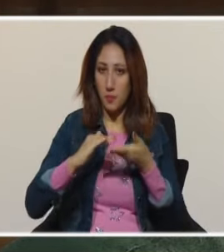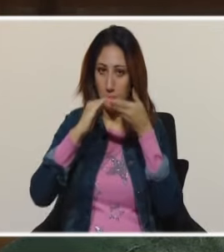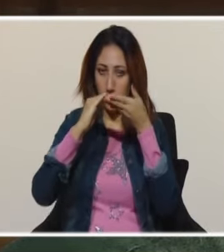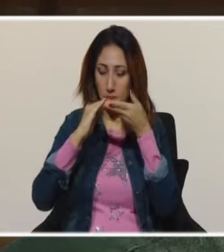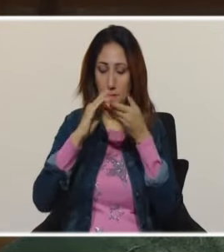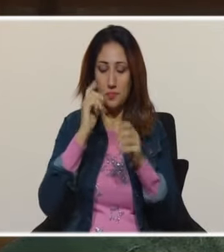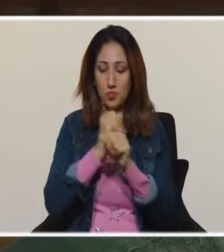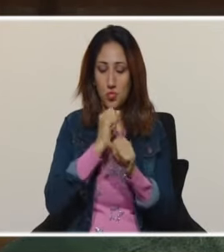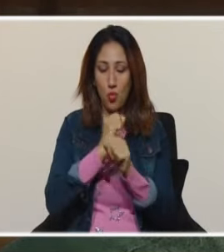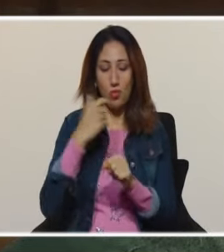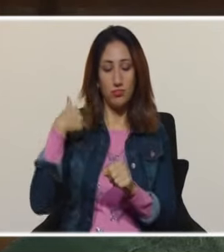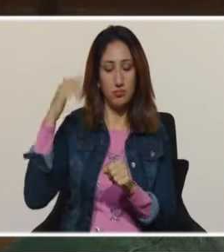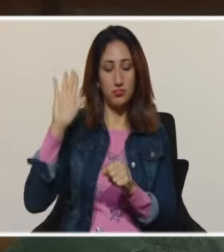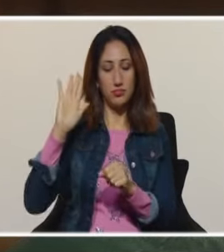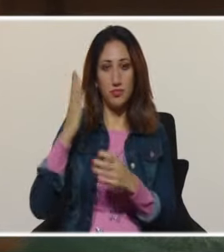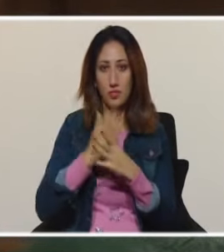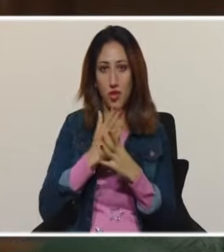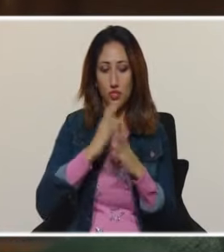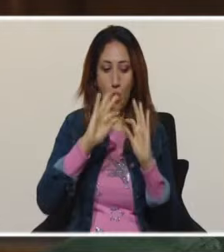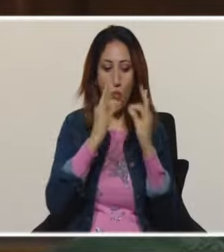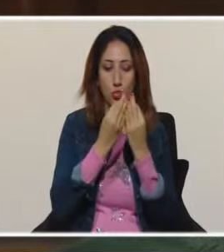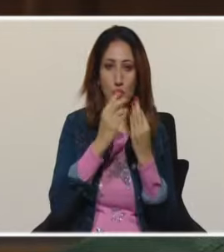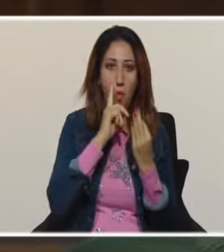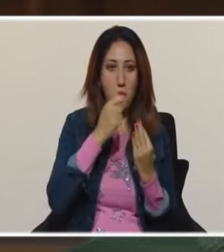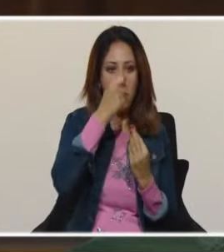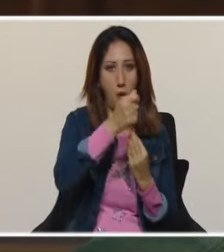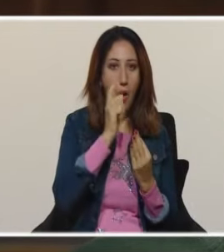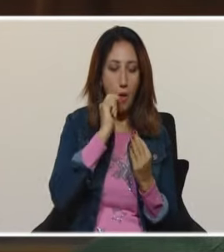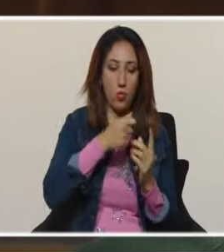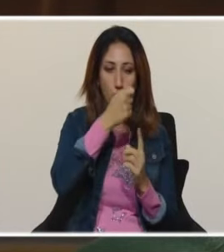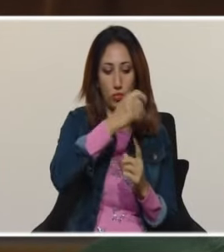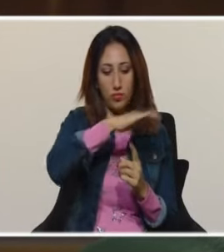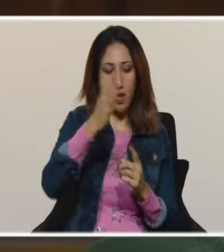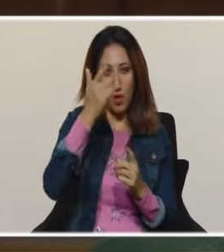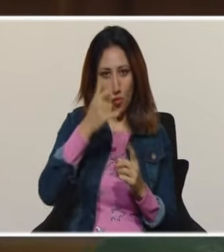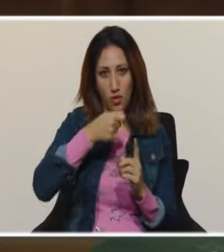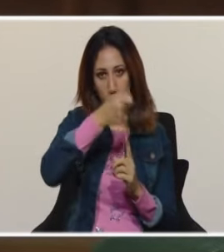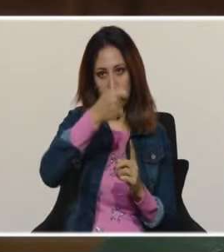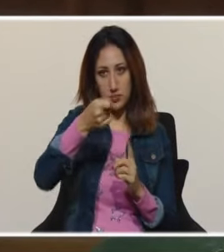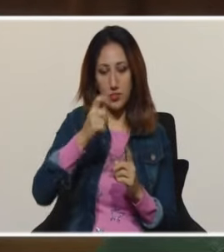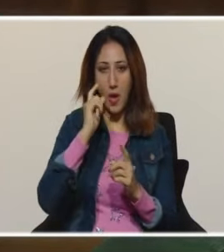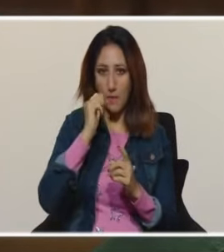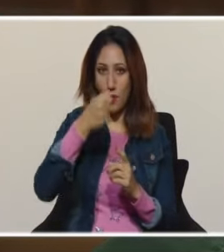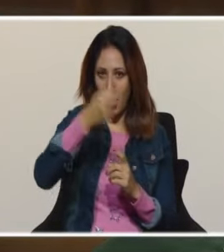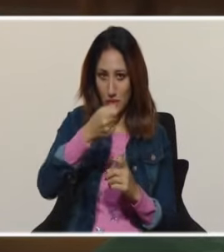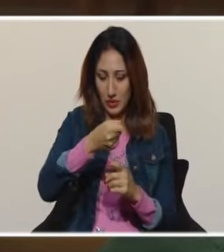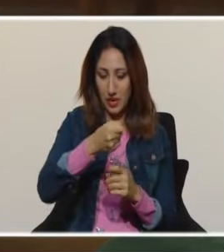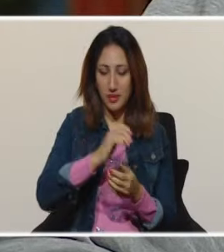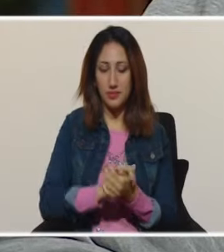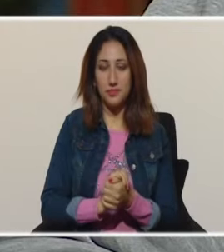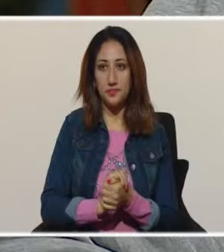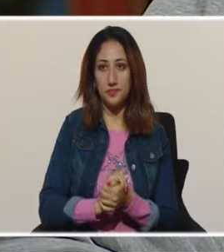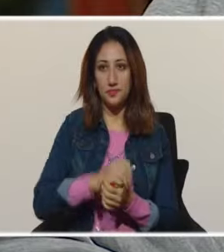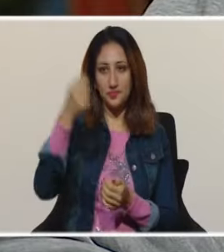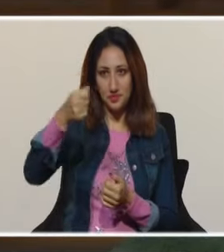بتعمله علشانهم كلهم. خلوني أرحب بوالدها الحاج أحمد. أهلا